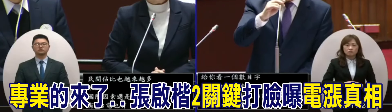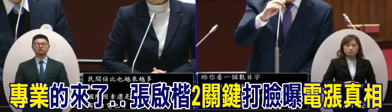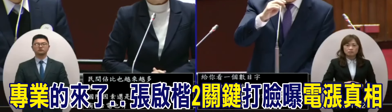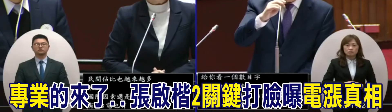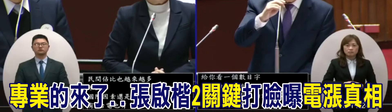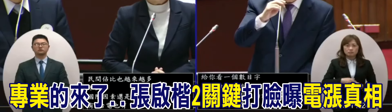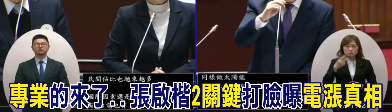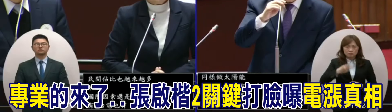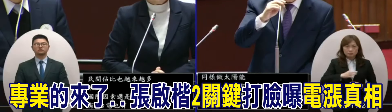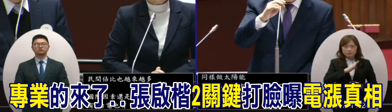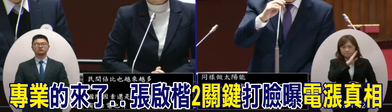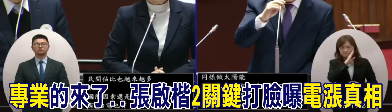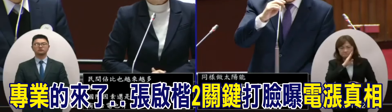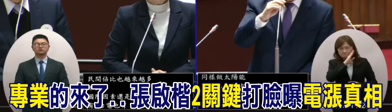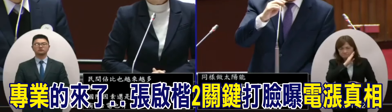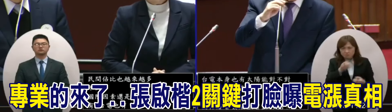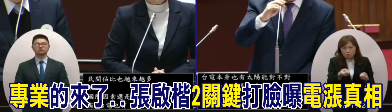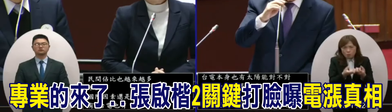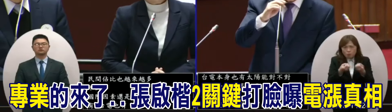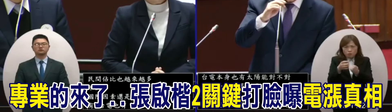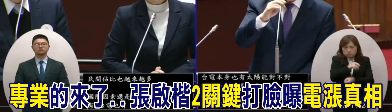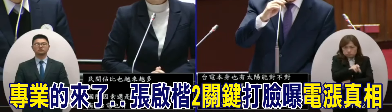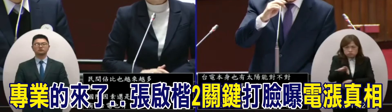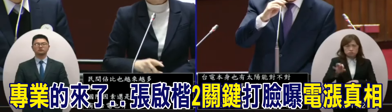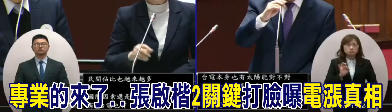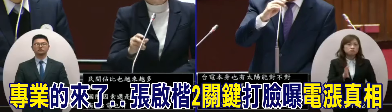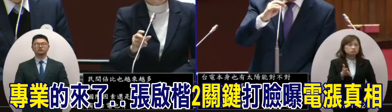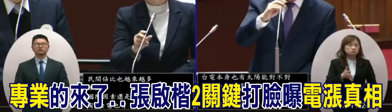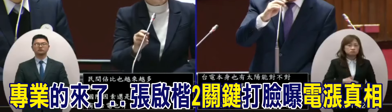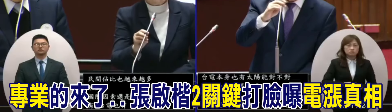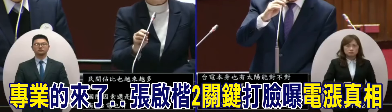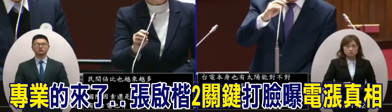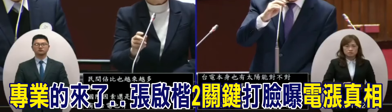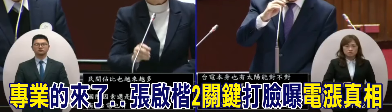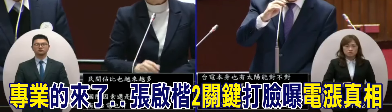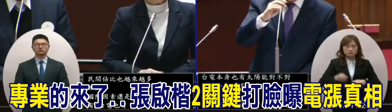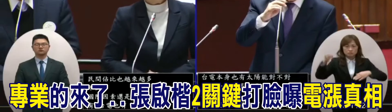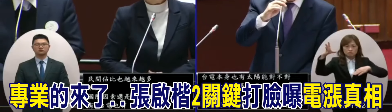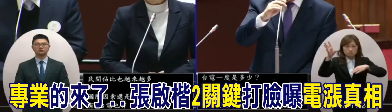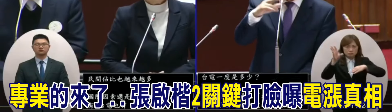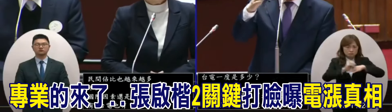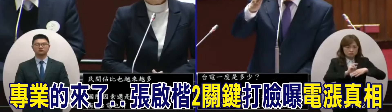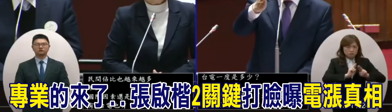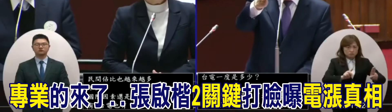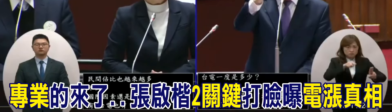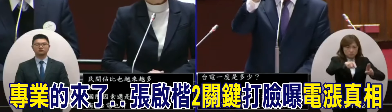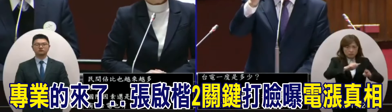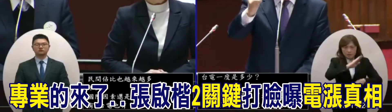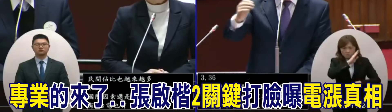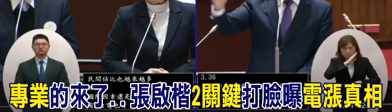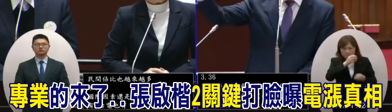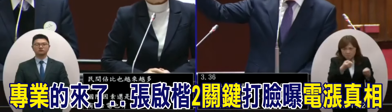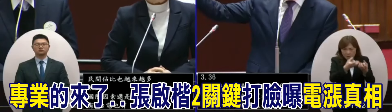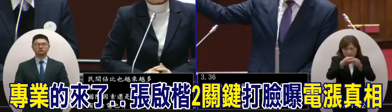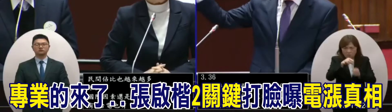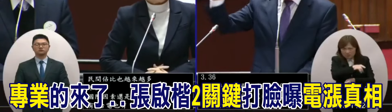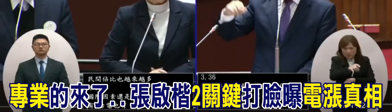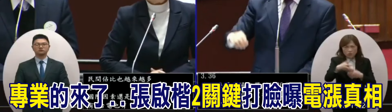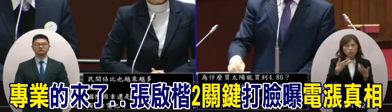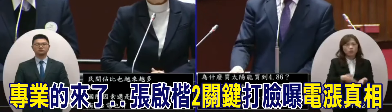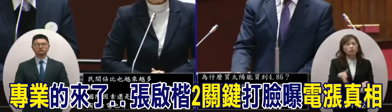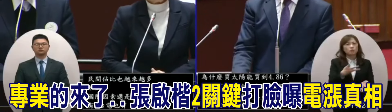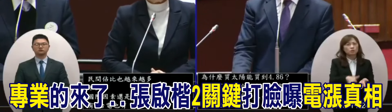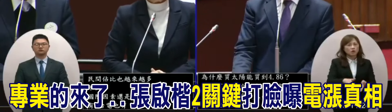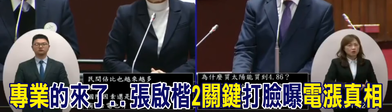弊案频传。为什么有那么多弊案？光是跟光电有关的弊案那么多。上个礼拜院长一直摇头。上个礼